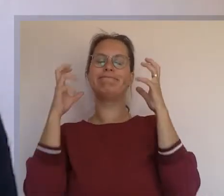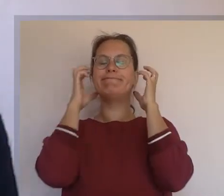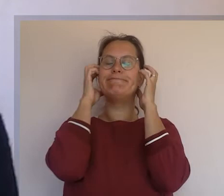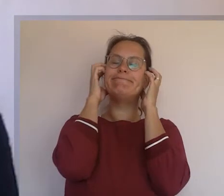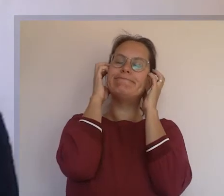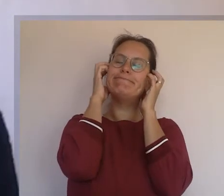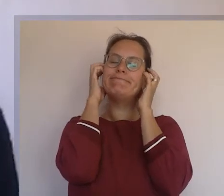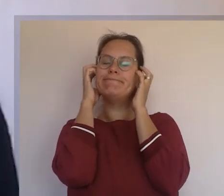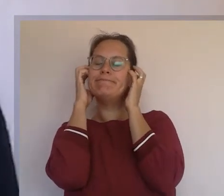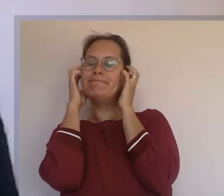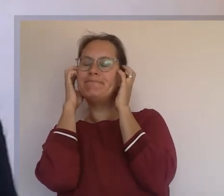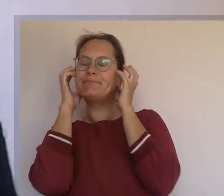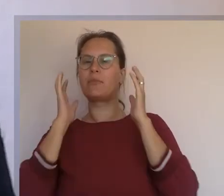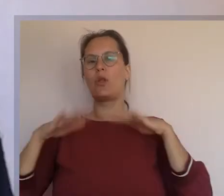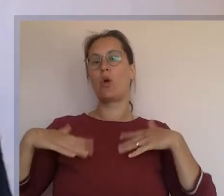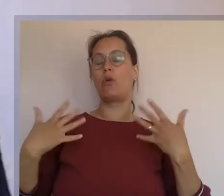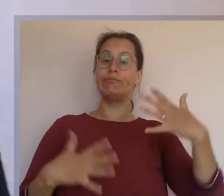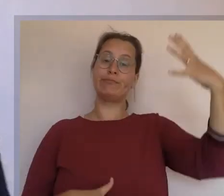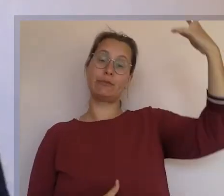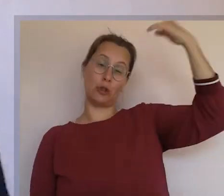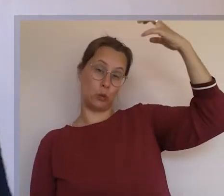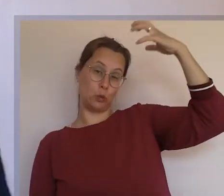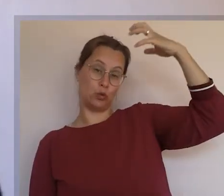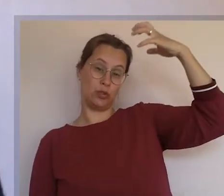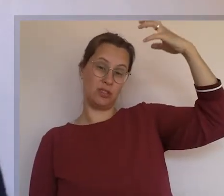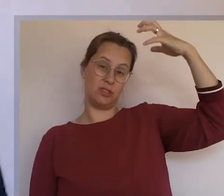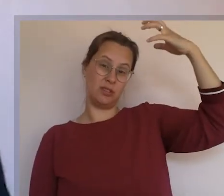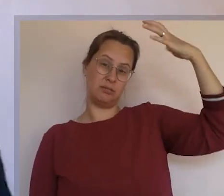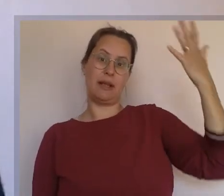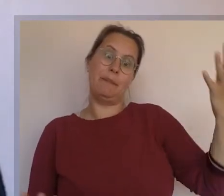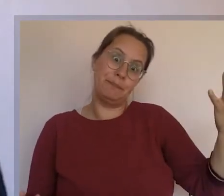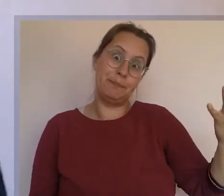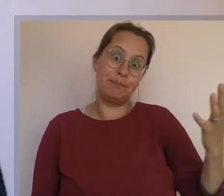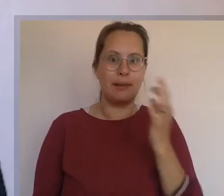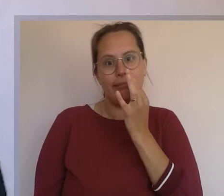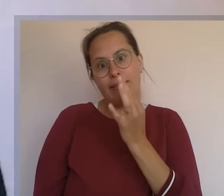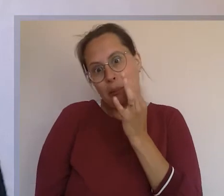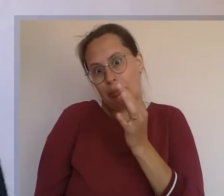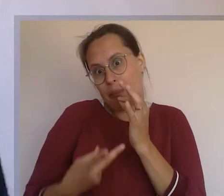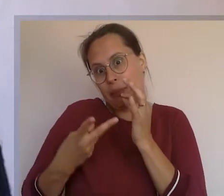muziekje. Je kunt ook even lekker gaan douchen, maar ja, dat zijn allemaal van die tips.